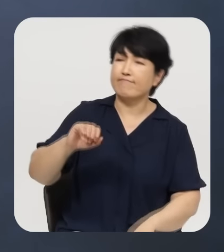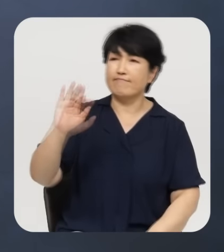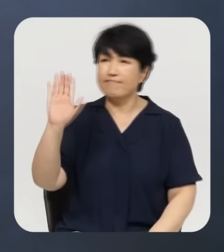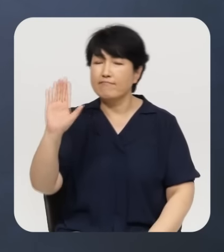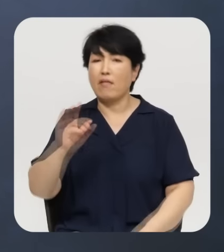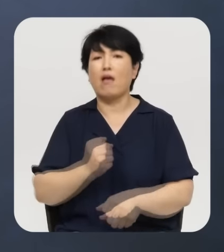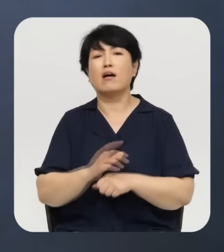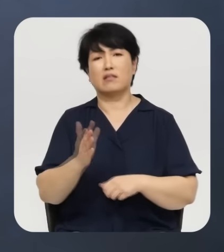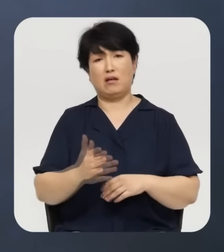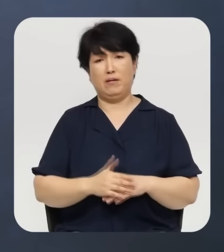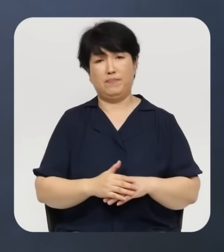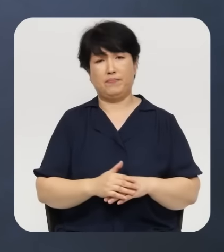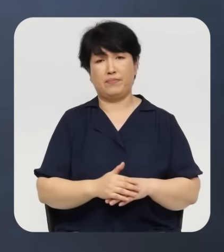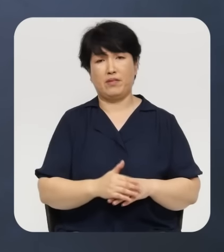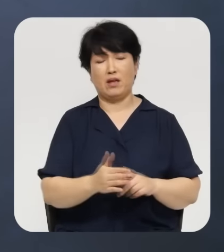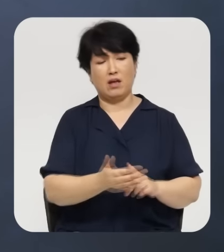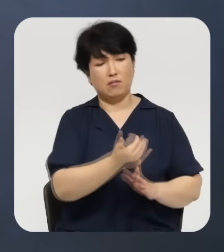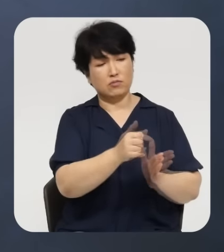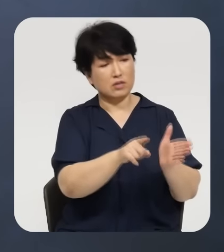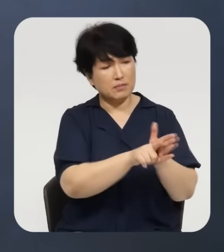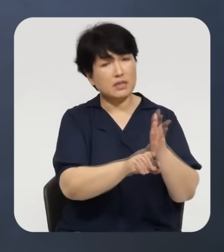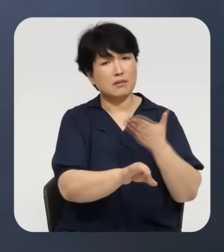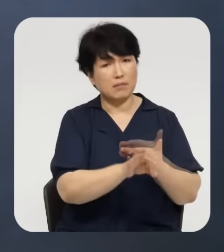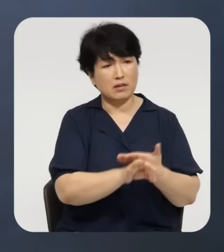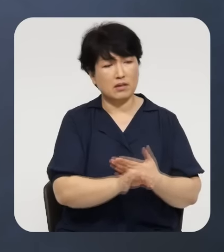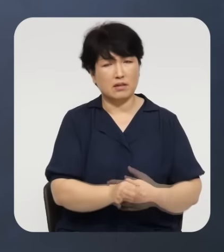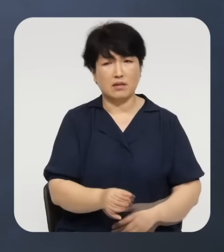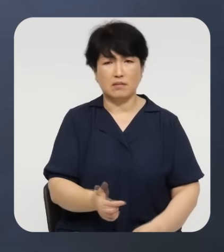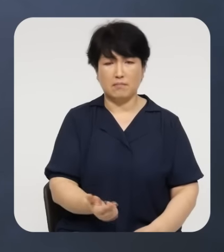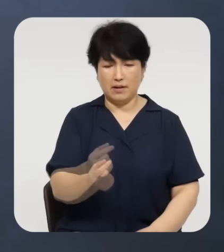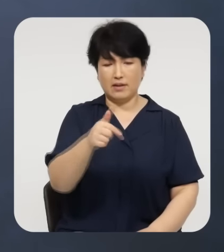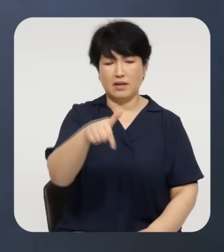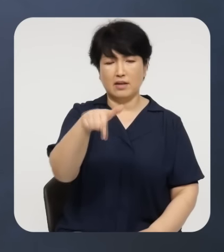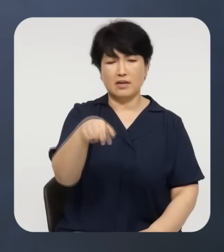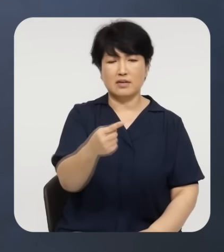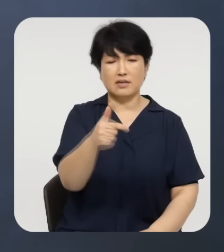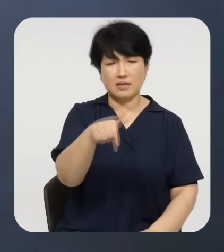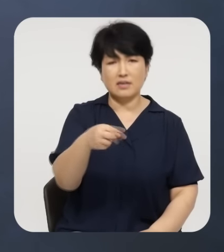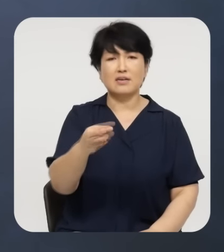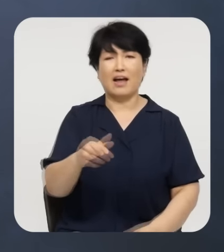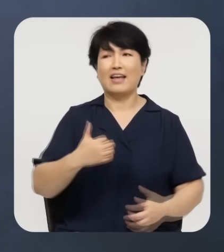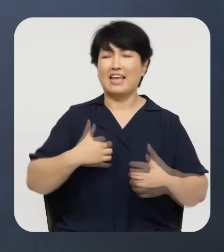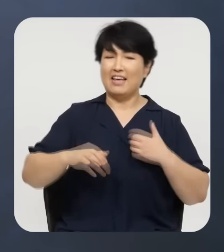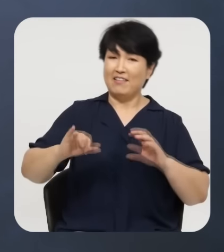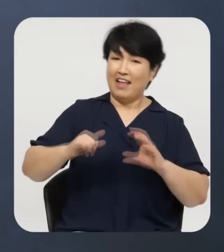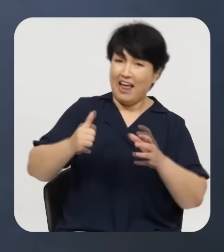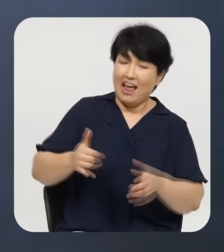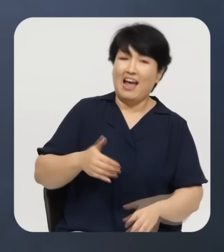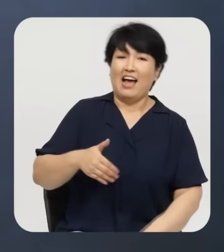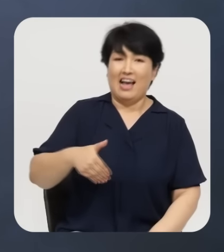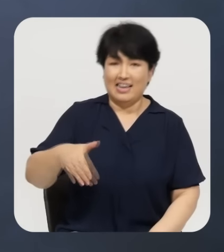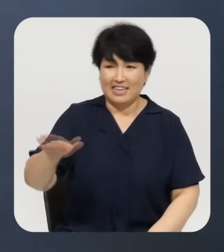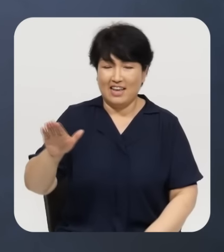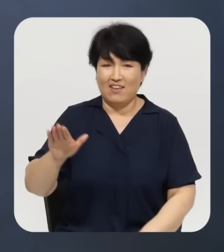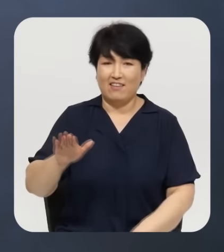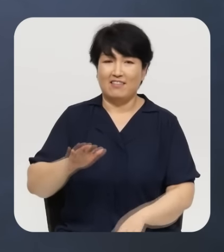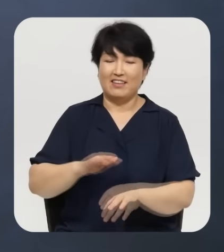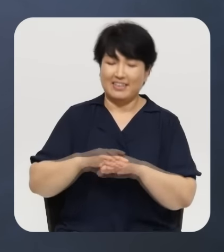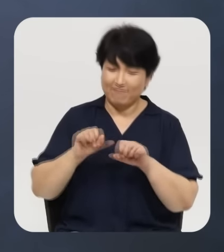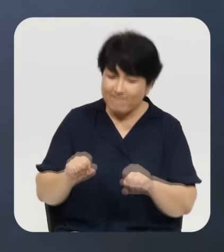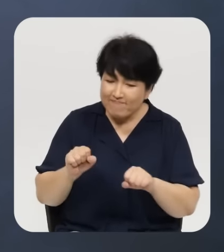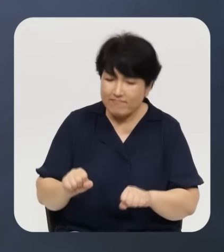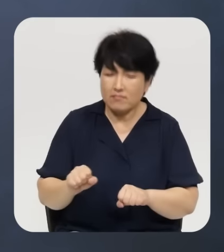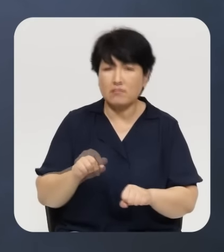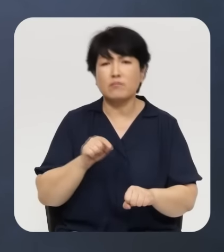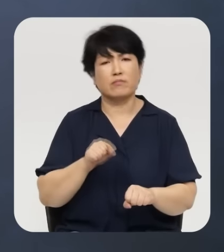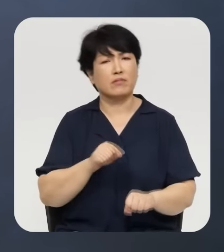인사를 해야 되고 그 다음에 불교인이라면 얼른 극락에 가라고 이렇게 인사를 하는 게